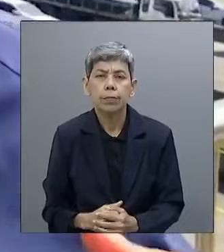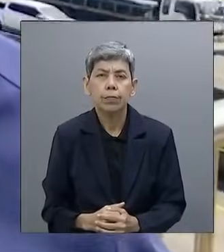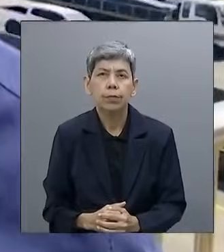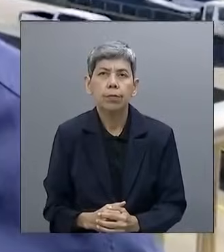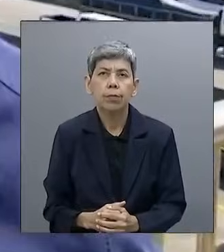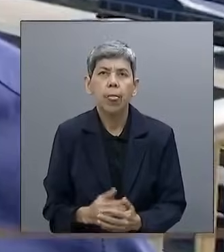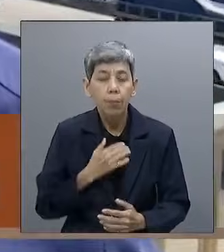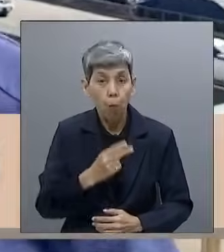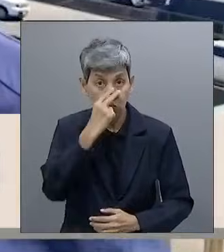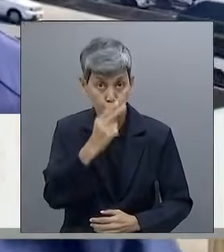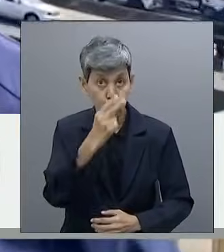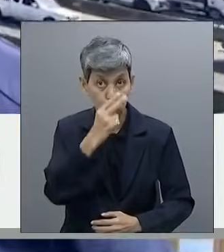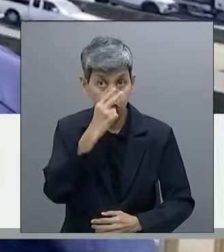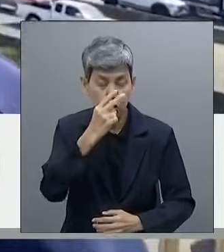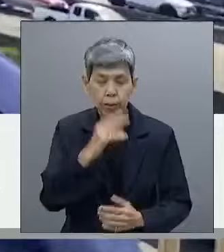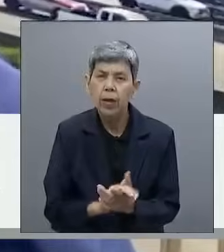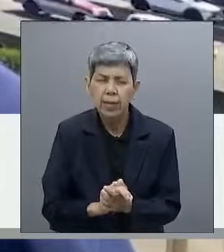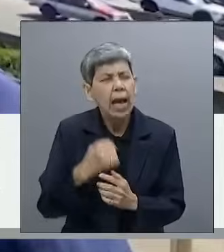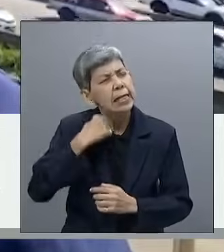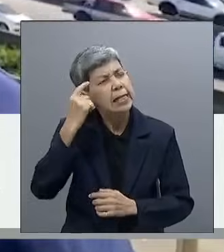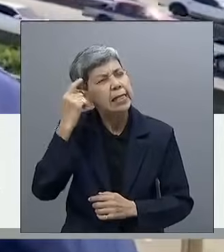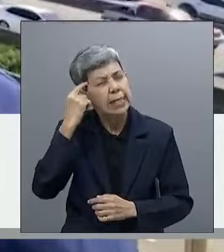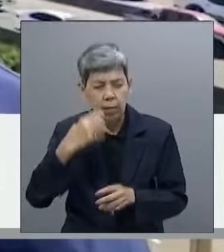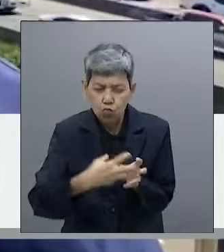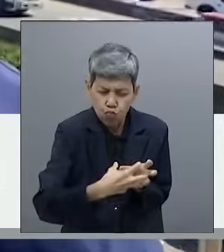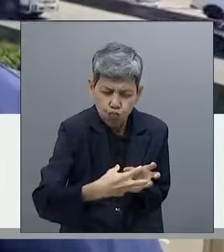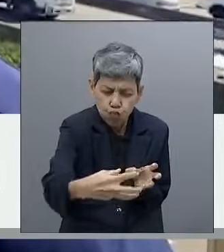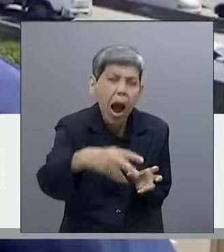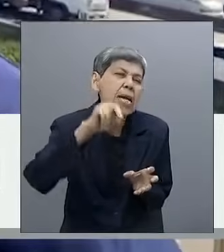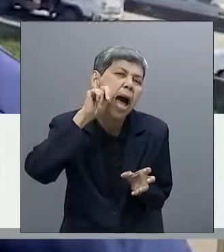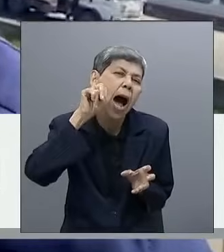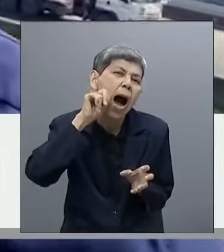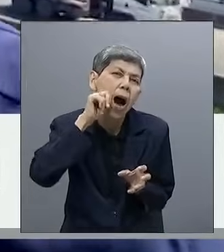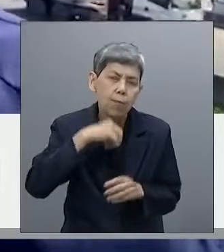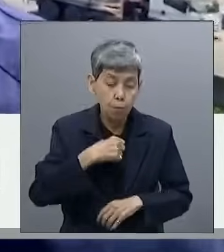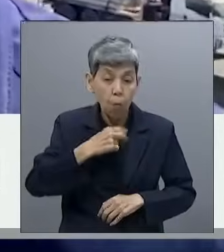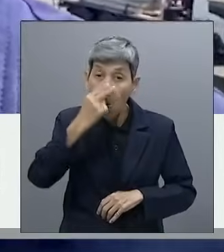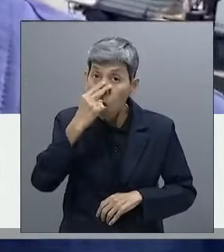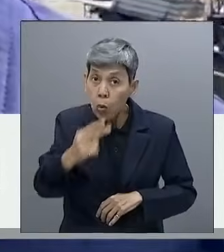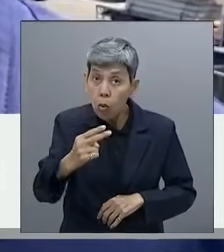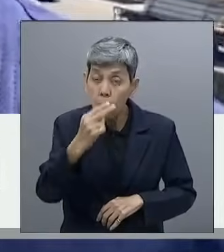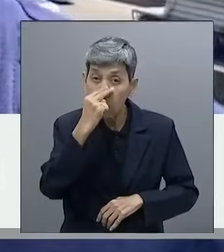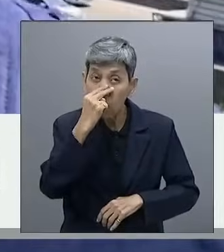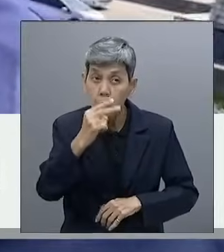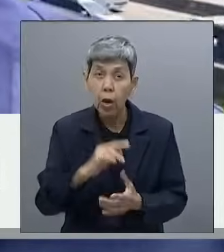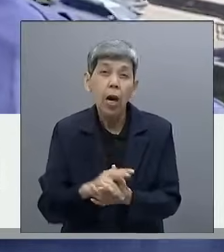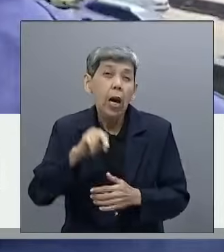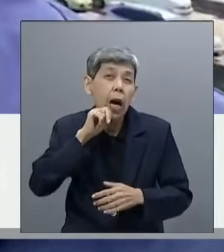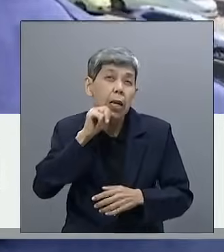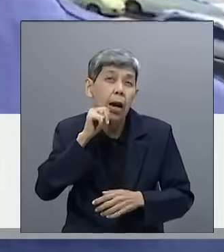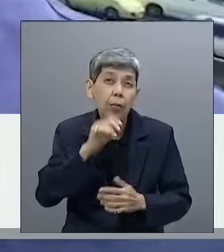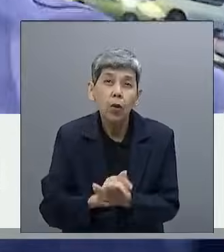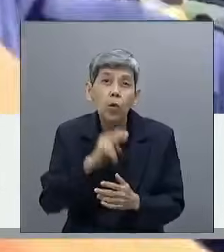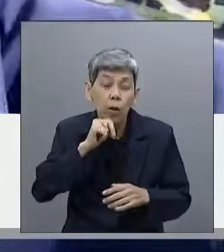เท่าที่ผมเคยเห็นมาน่าจะเป็นท่อระบายน้ำนะครับเพราะว่าผมดูจากการระบายน้ำถ้